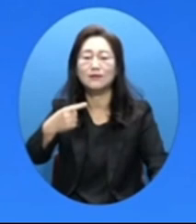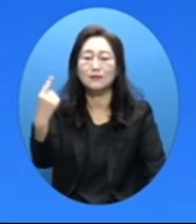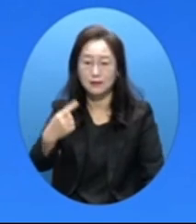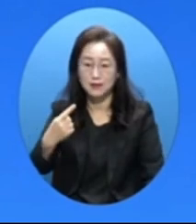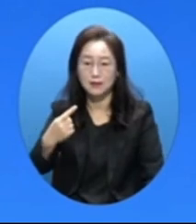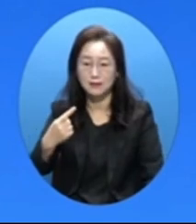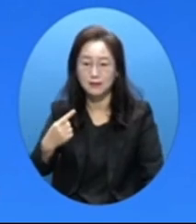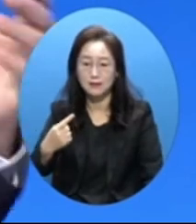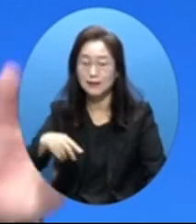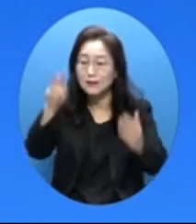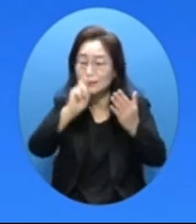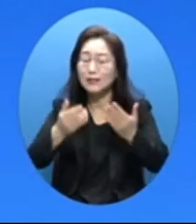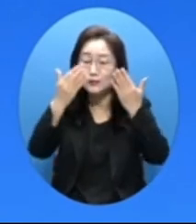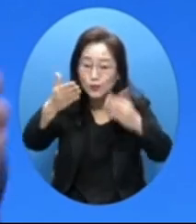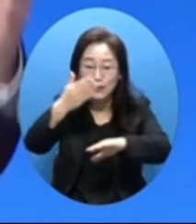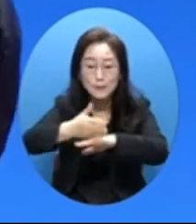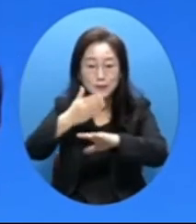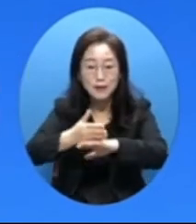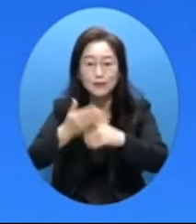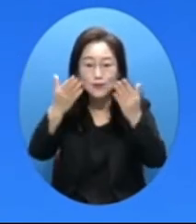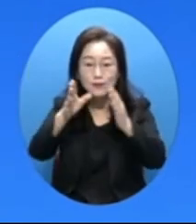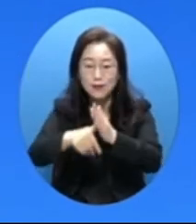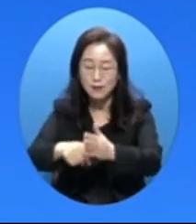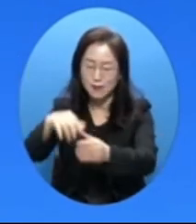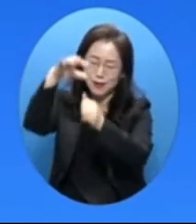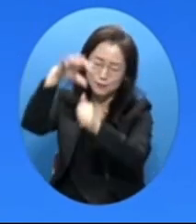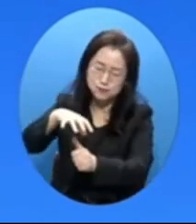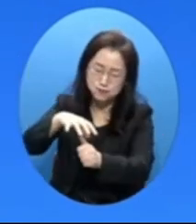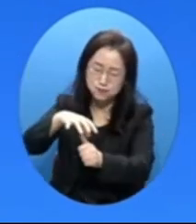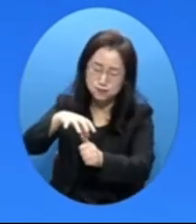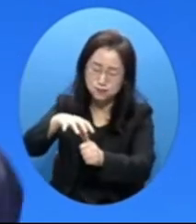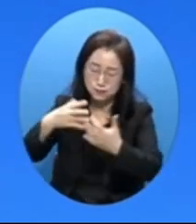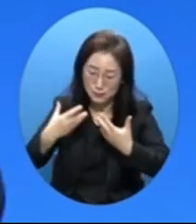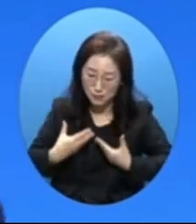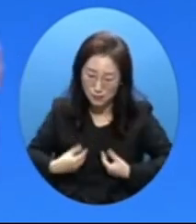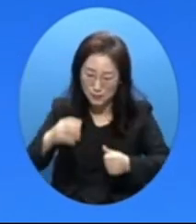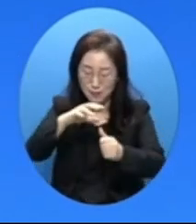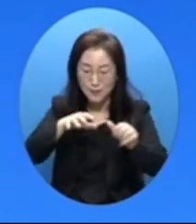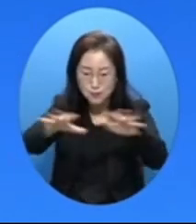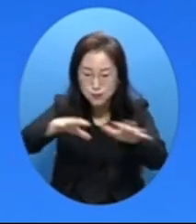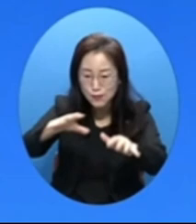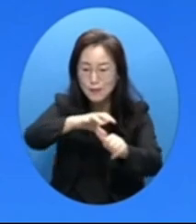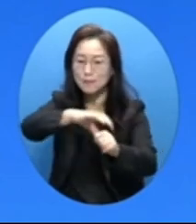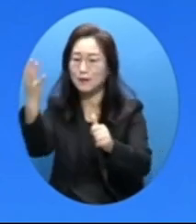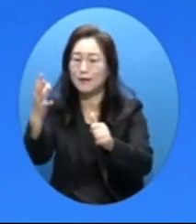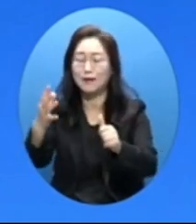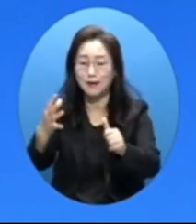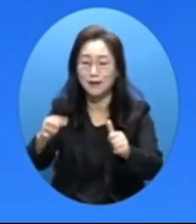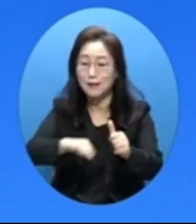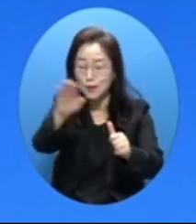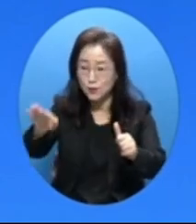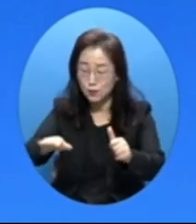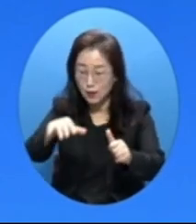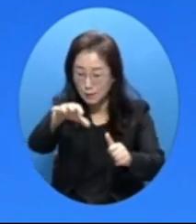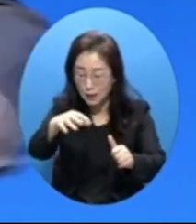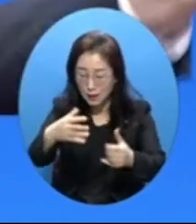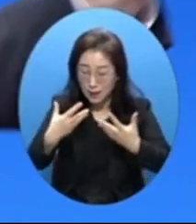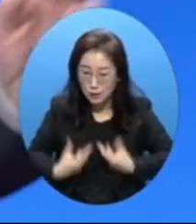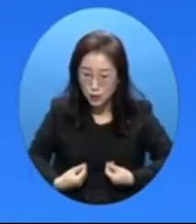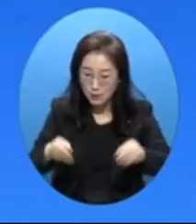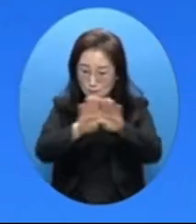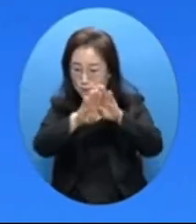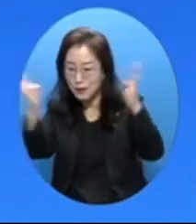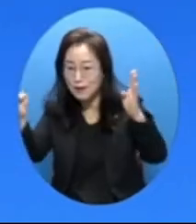것입니다 찬양하고 감사하면 우리를 가도는 절망의 감옥을 주님이 흔들어 버리시고 우리의 앞에 다지던 절망의 문을